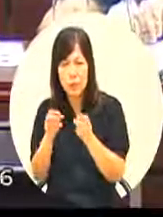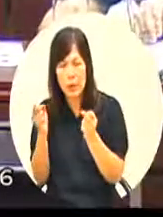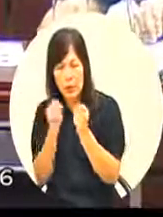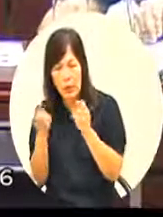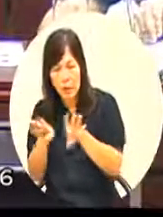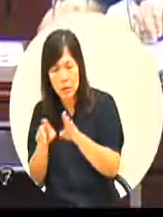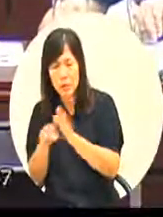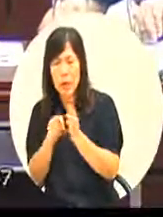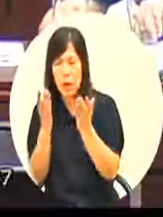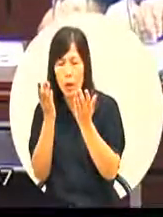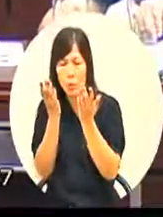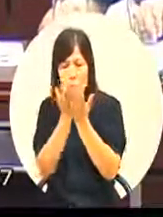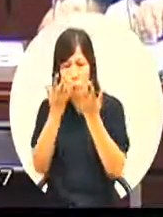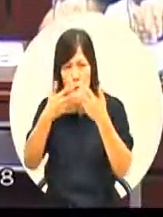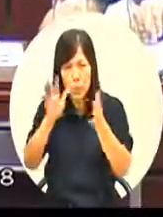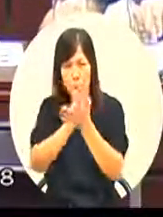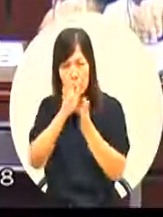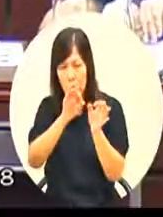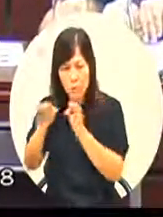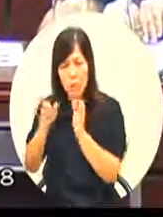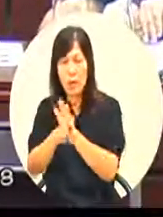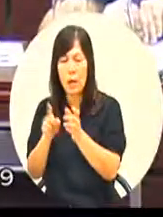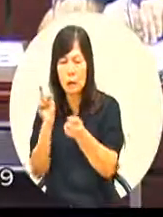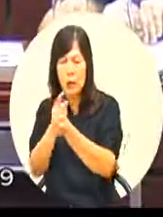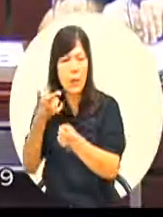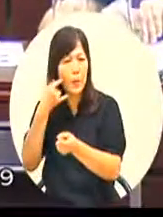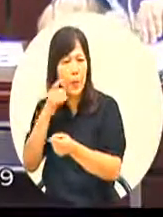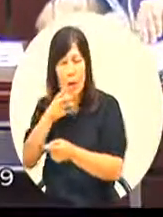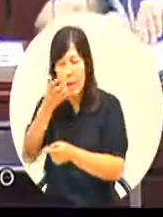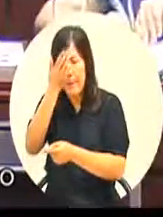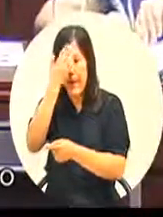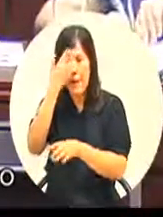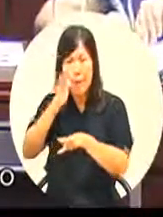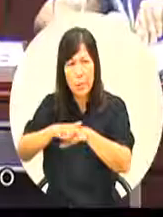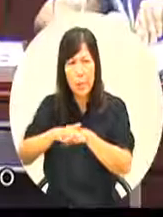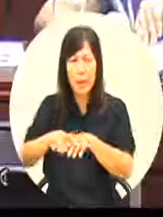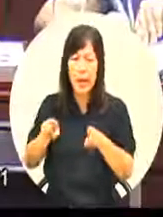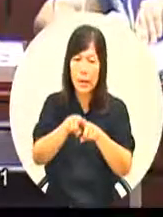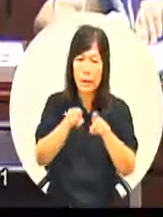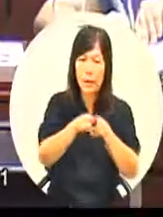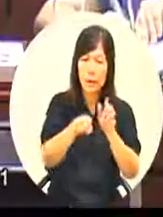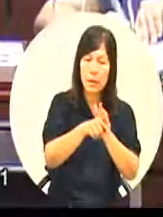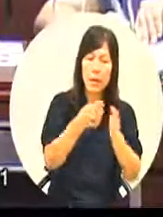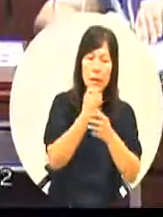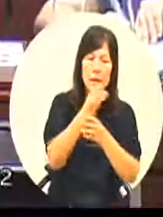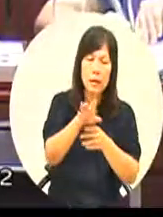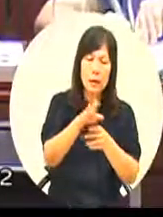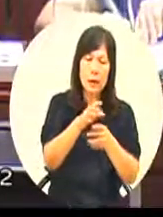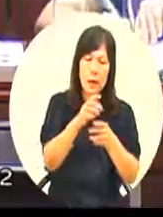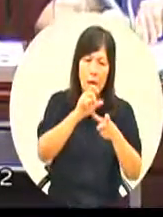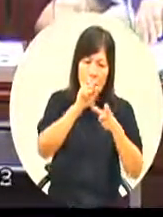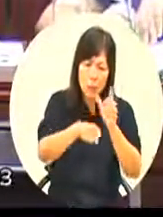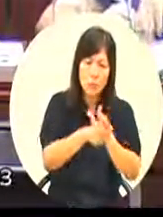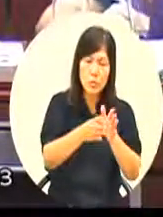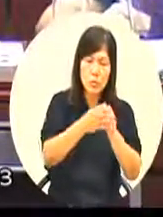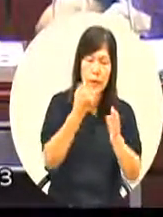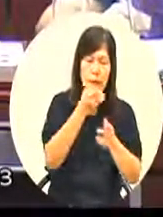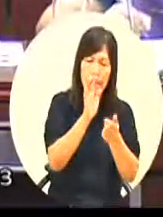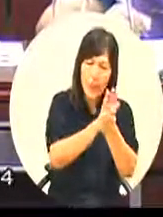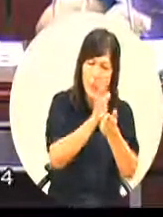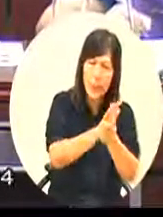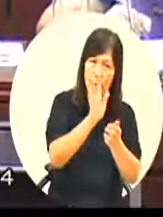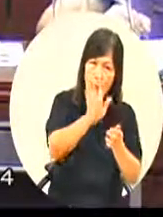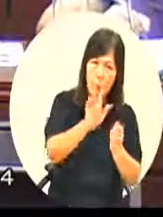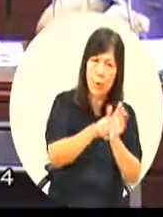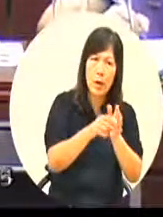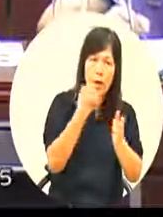上班族的父母家长是不太方便的。那非营利幼儿园特别强调就是公私协力来经营，然后他的